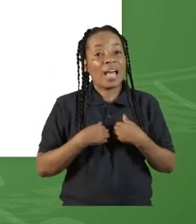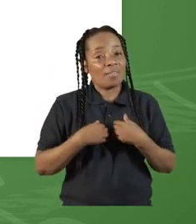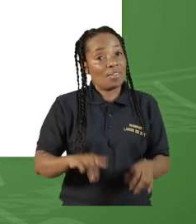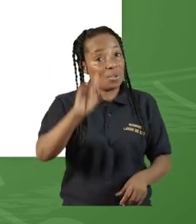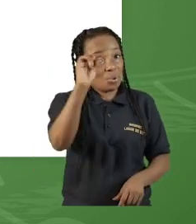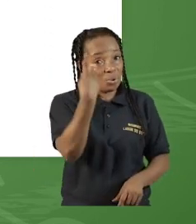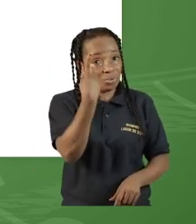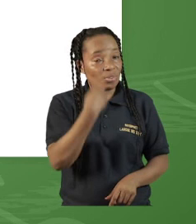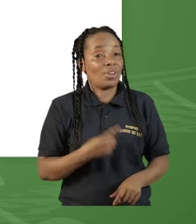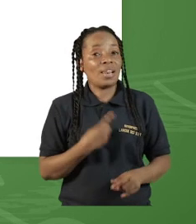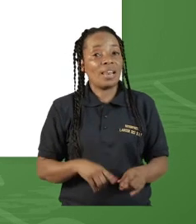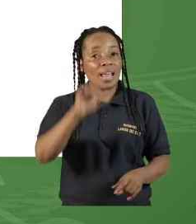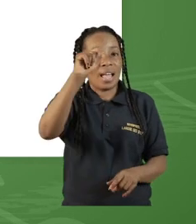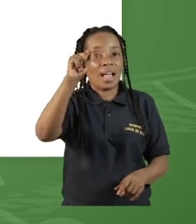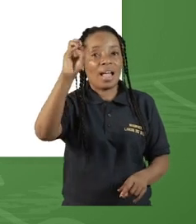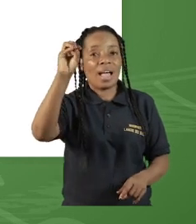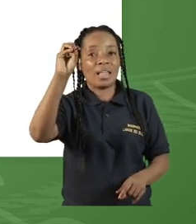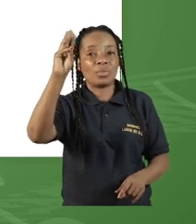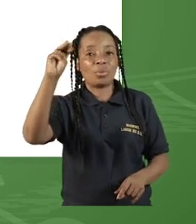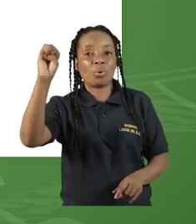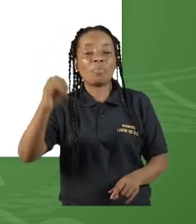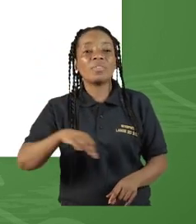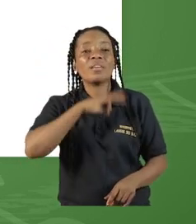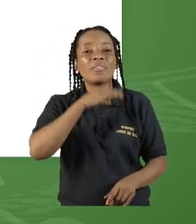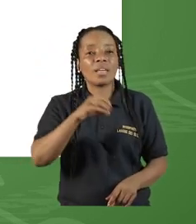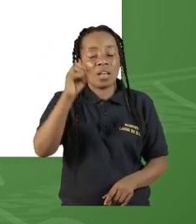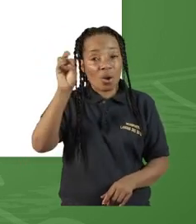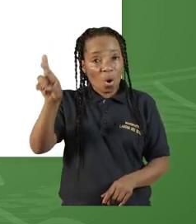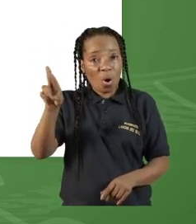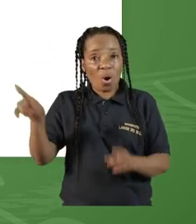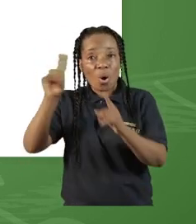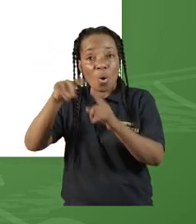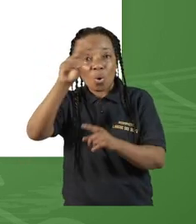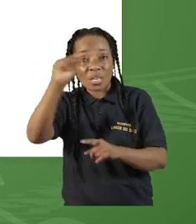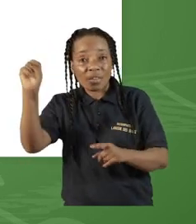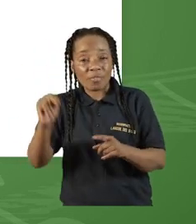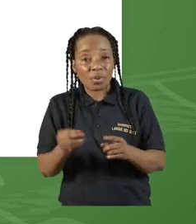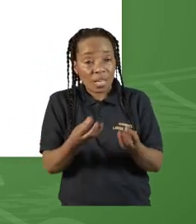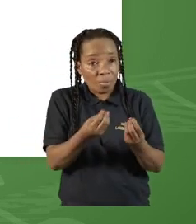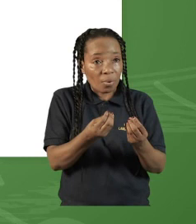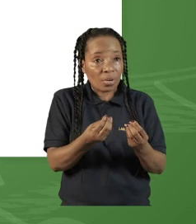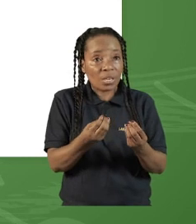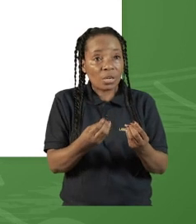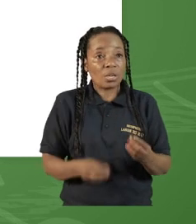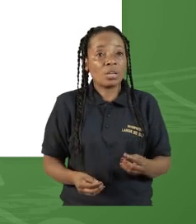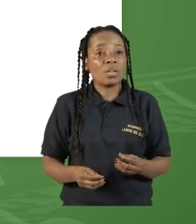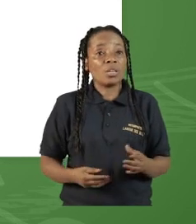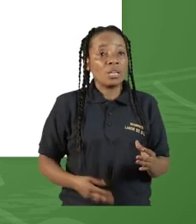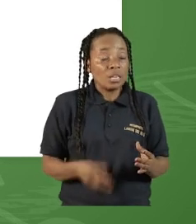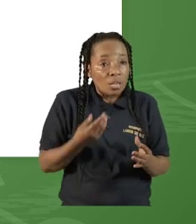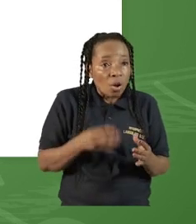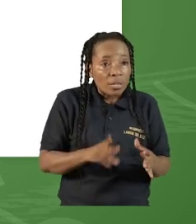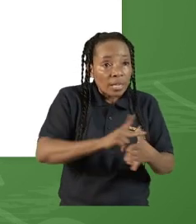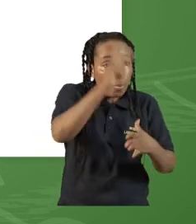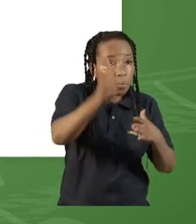fer, alors qu'au niveau des produits, il y a 3 atomes de fer. Nous allons